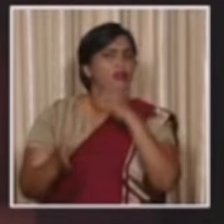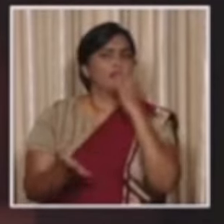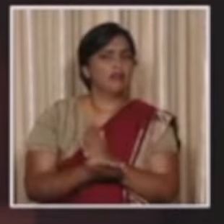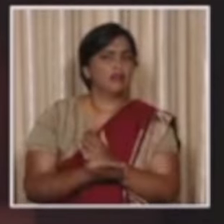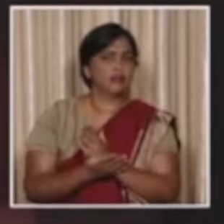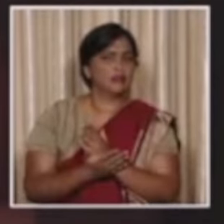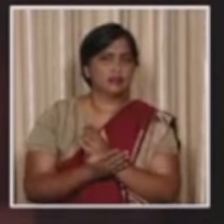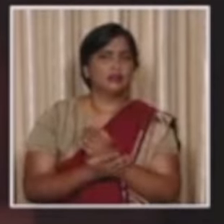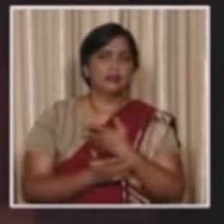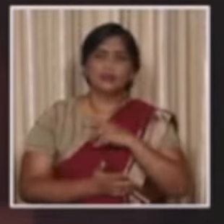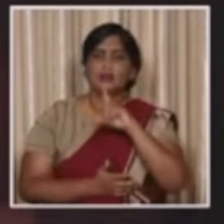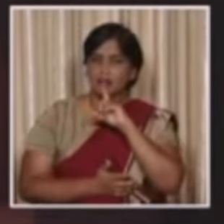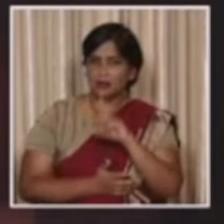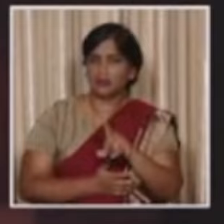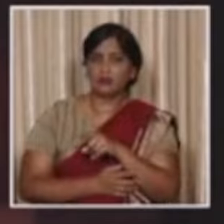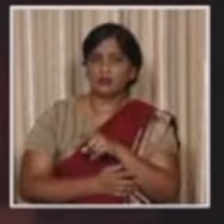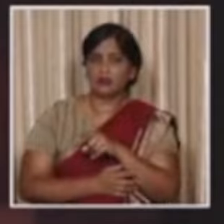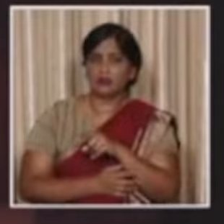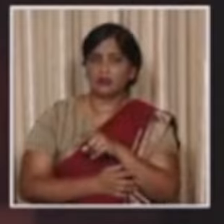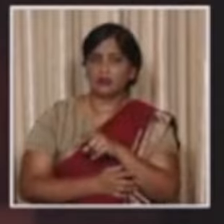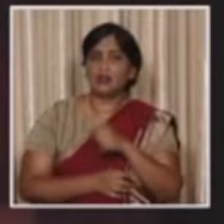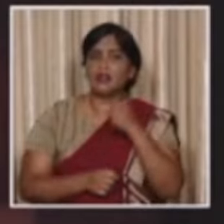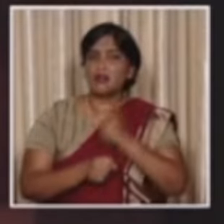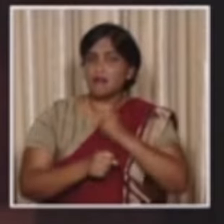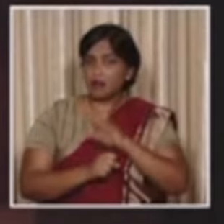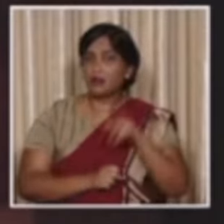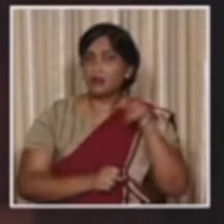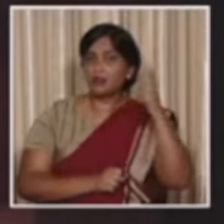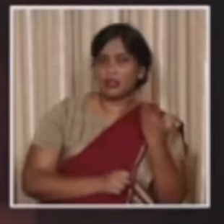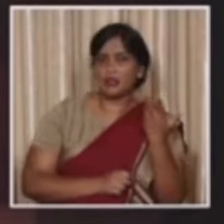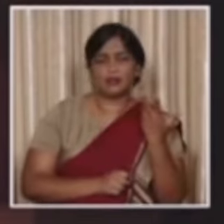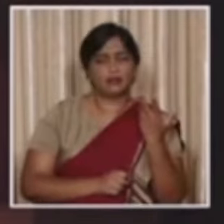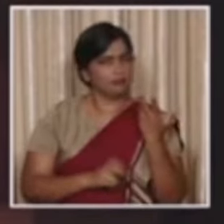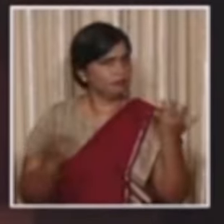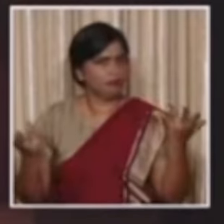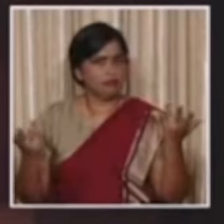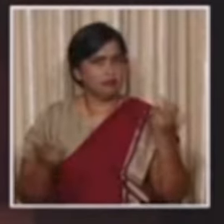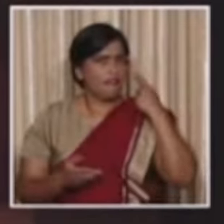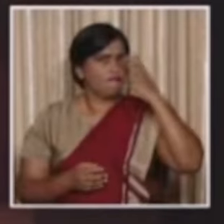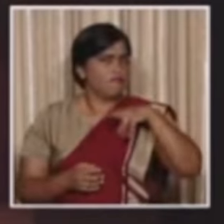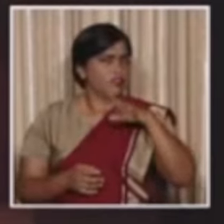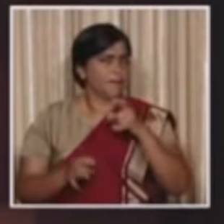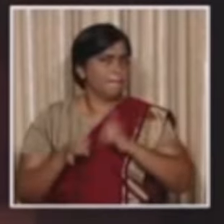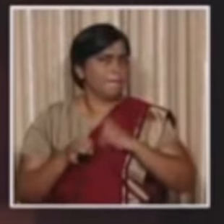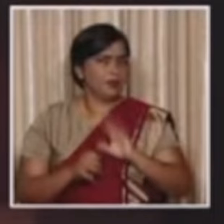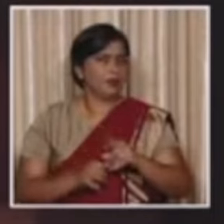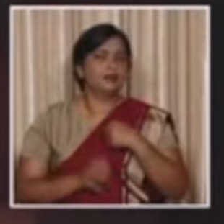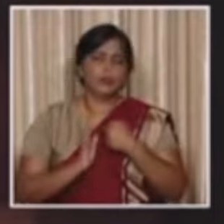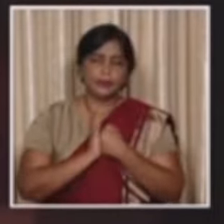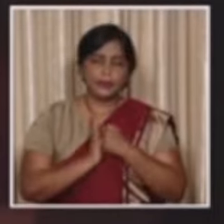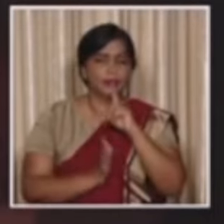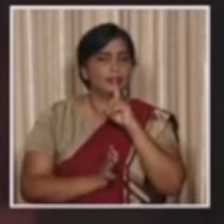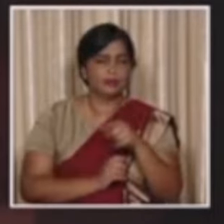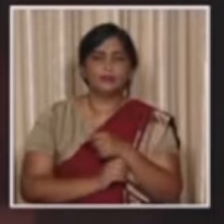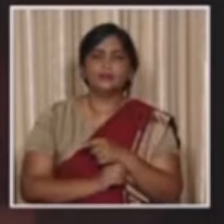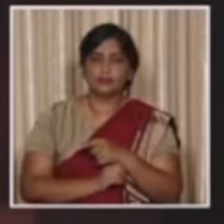කරන්නේ? ඉතින් මම ඔබතුමාගෙන් එහෙනම් ඒ කියන්නේ රජය පිළිබඳ ක්‍රෙඩිබිලිටි ප්‍රශ්නයක් තියෙනවා. විශ්වාසනීයත්වයේ ප්‍රශ්නයක් තියෙනවා. ඒ නිසා මම ගෞරවයෙන් ඉල්ලීමක්